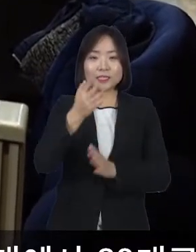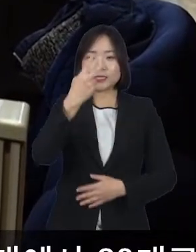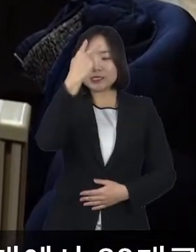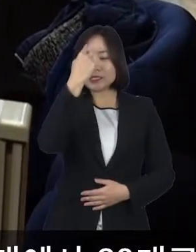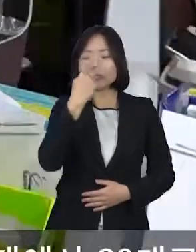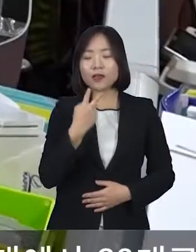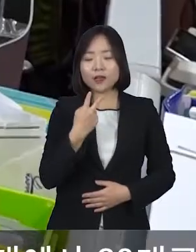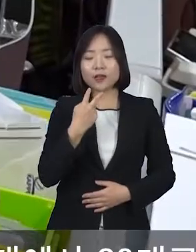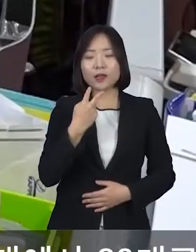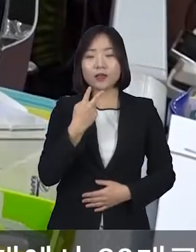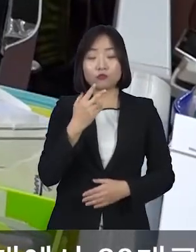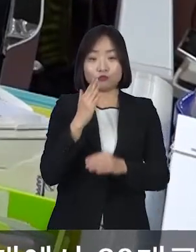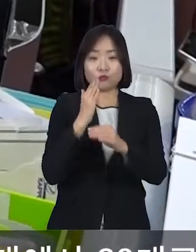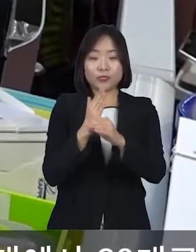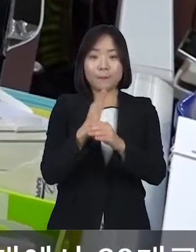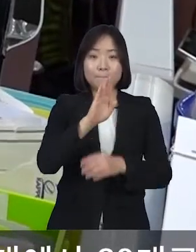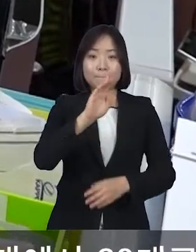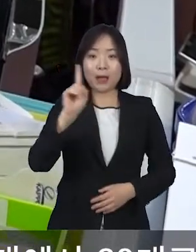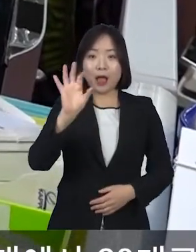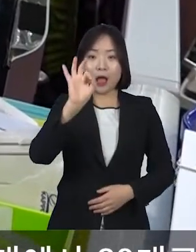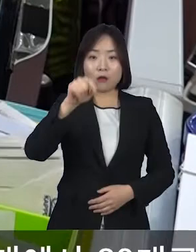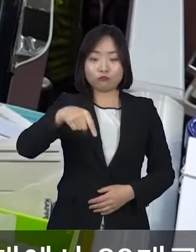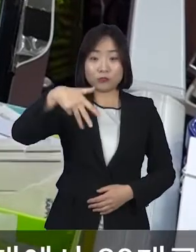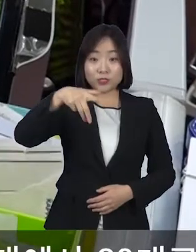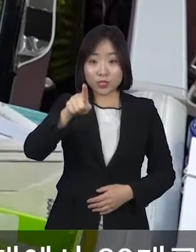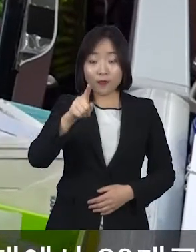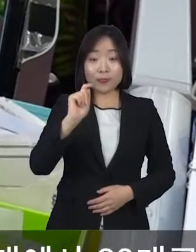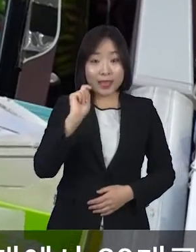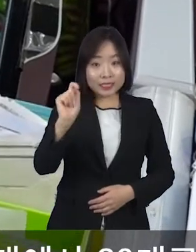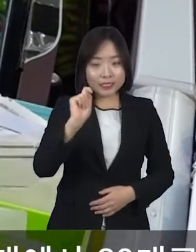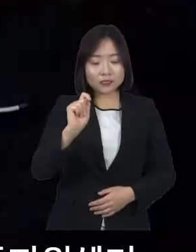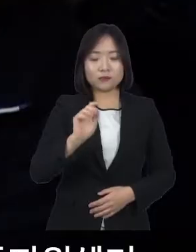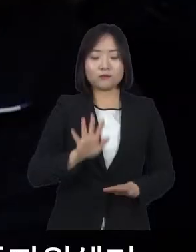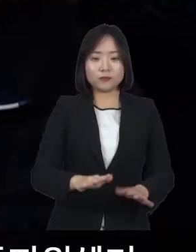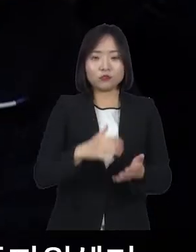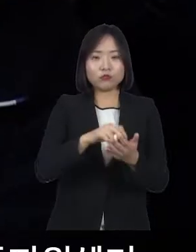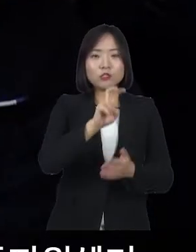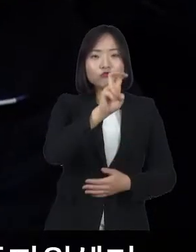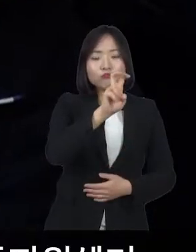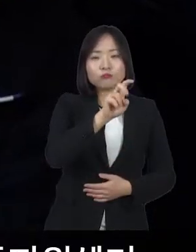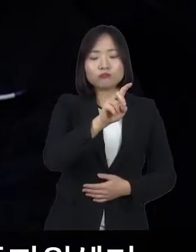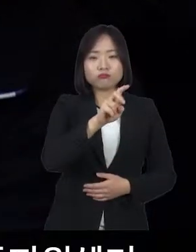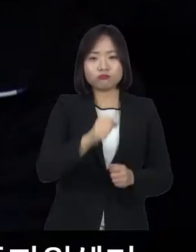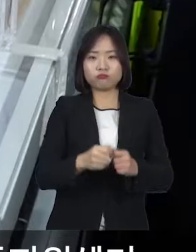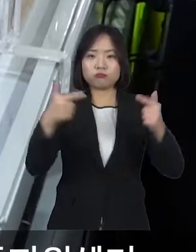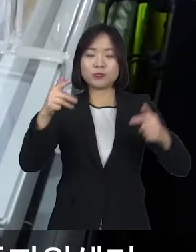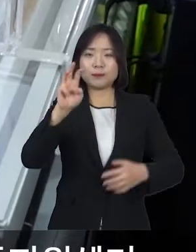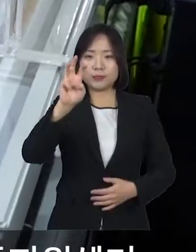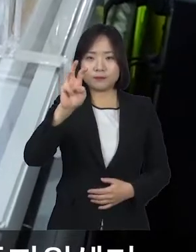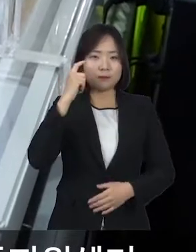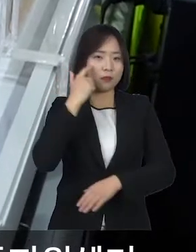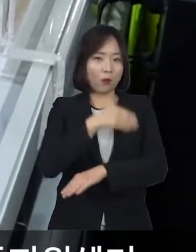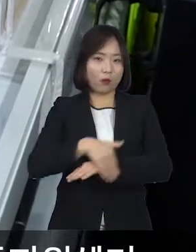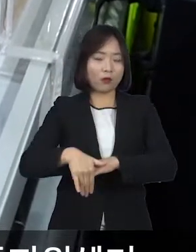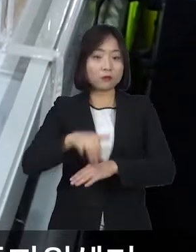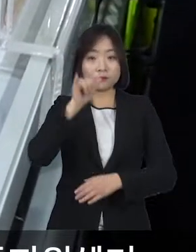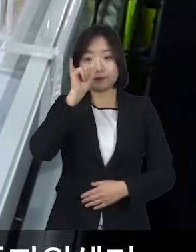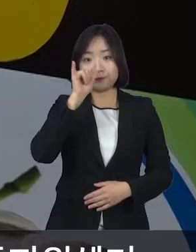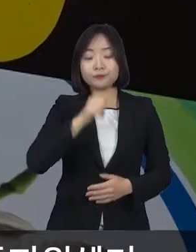주 대상으로 운영 중인 바우처 택시도 20대에서 30대로 10대를 추가 도입하는 것을 계획하고